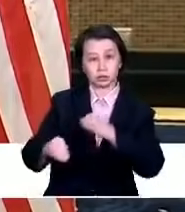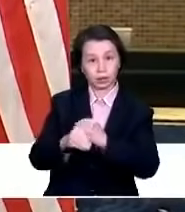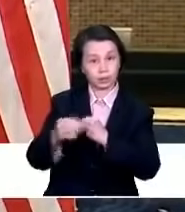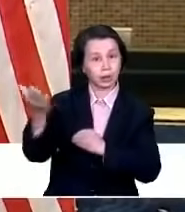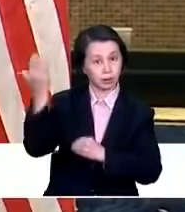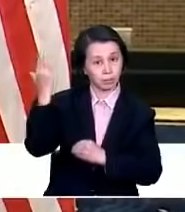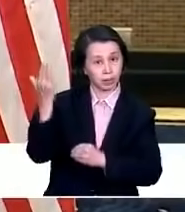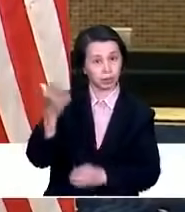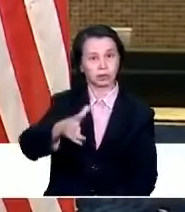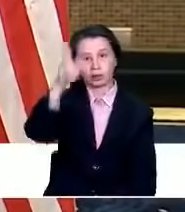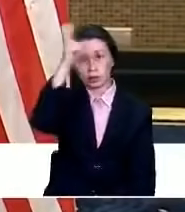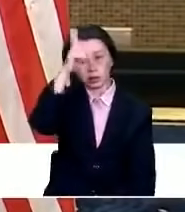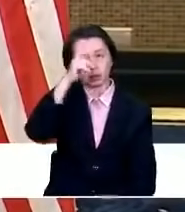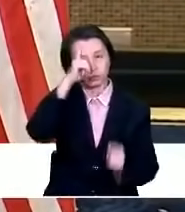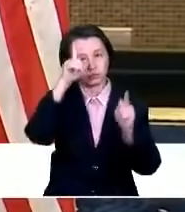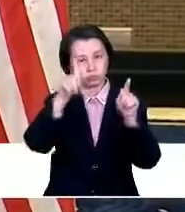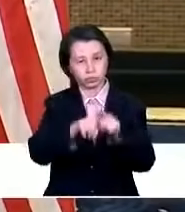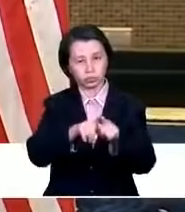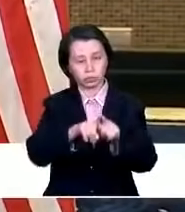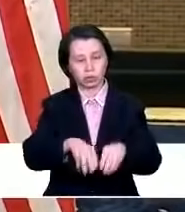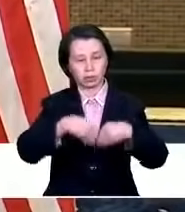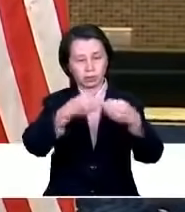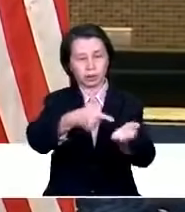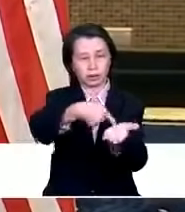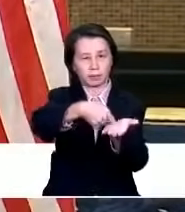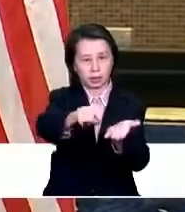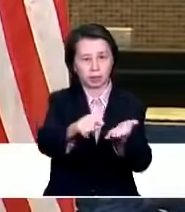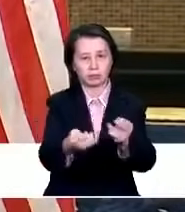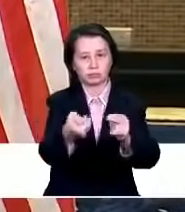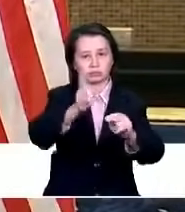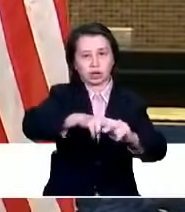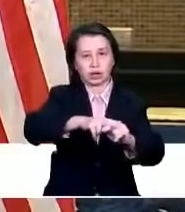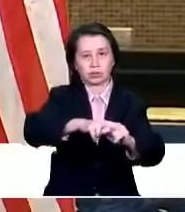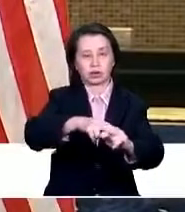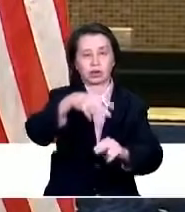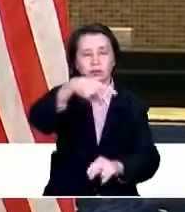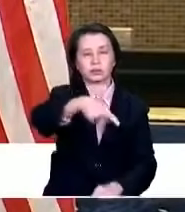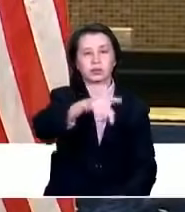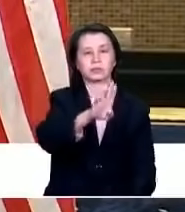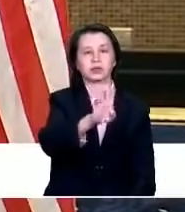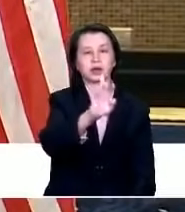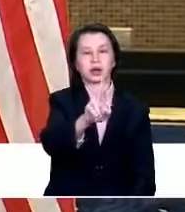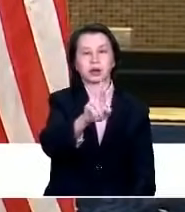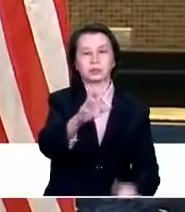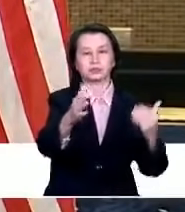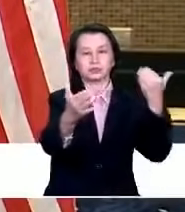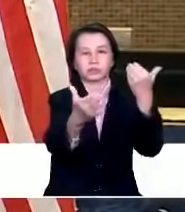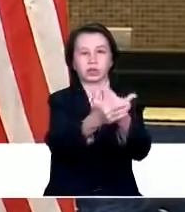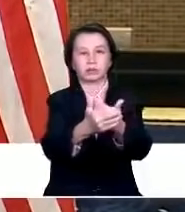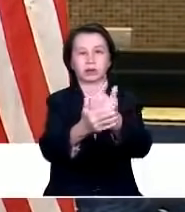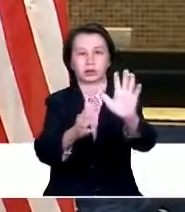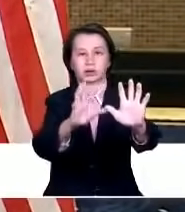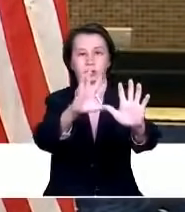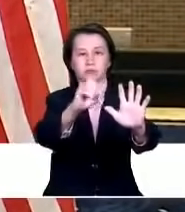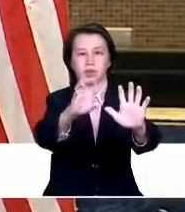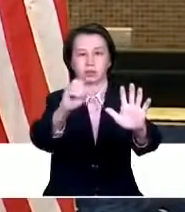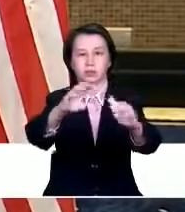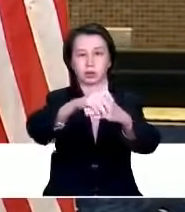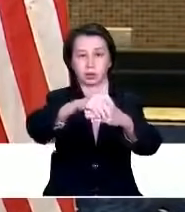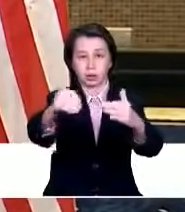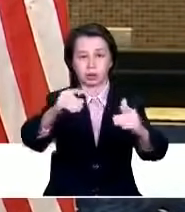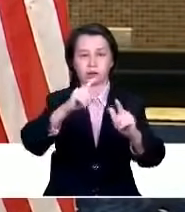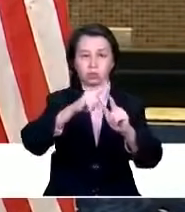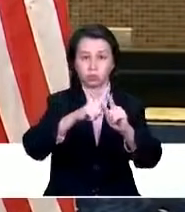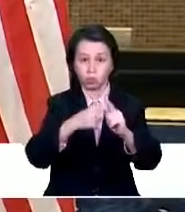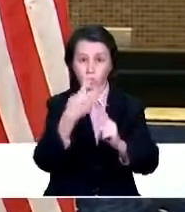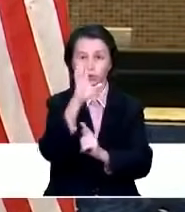bersetuju untuk memberi bayaran tambahan bagi BPR sehingga RM500 pada bulan